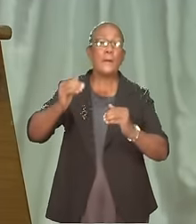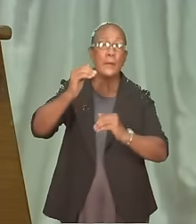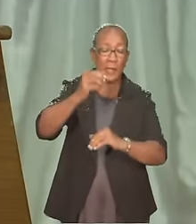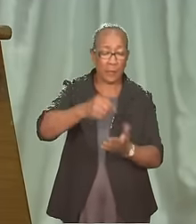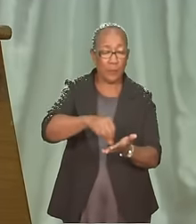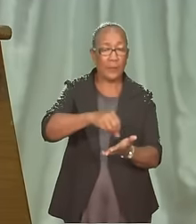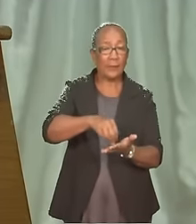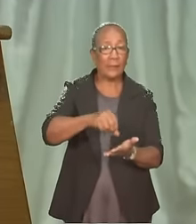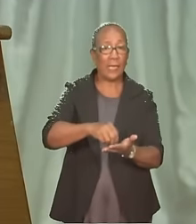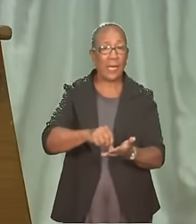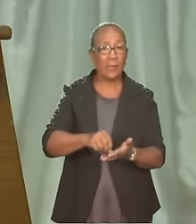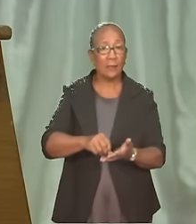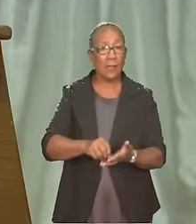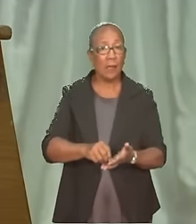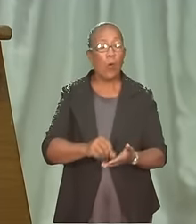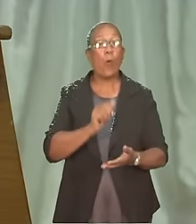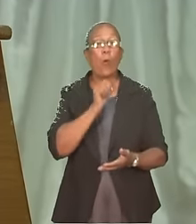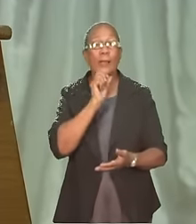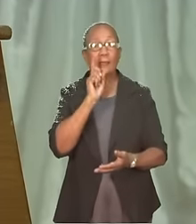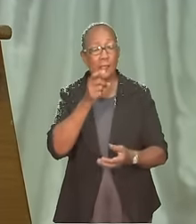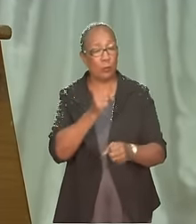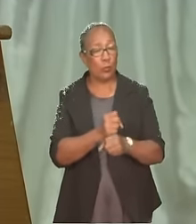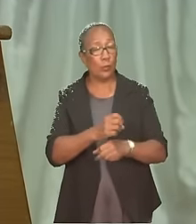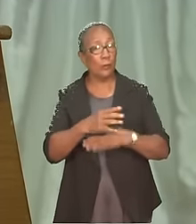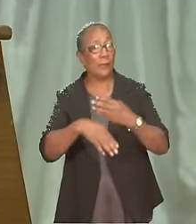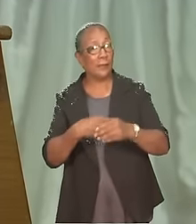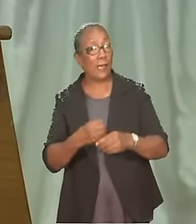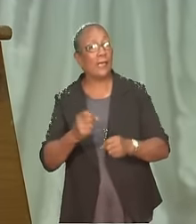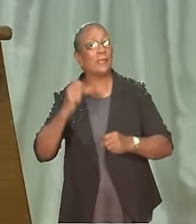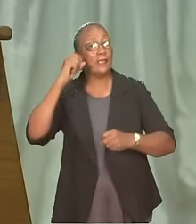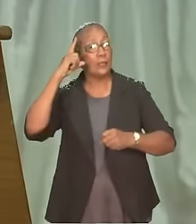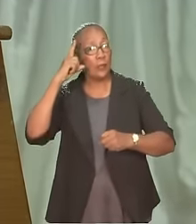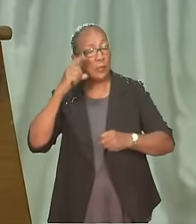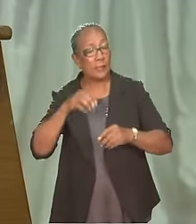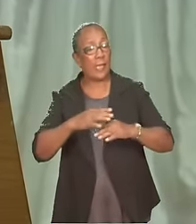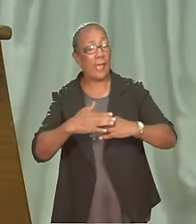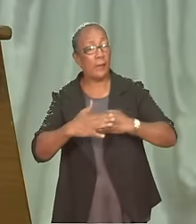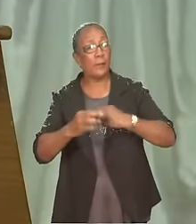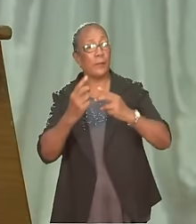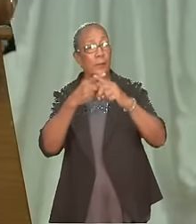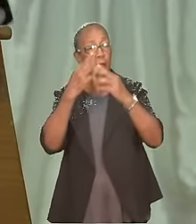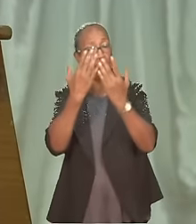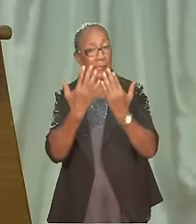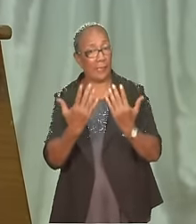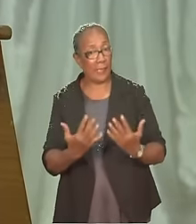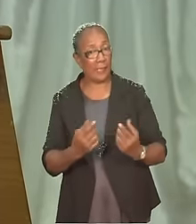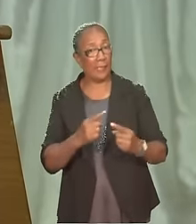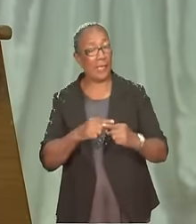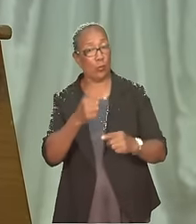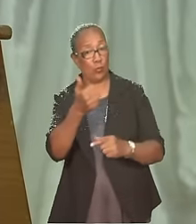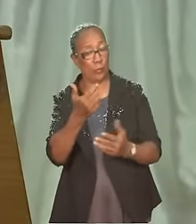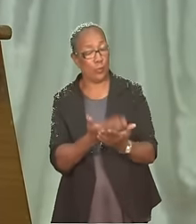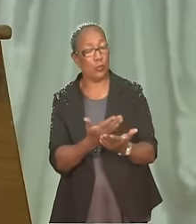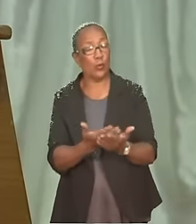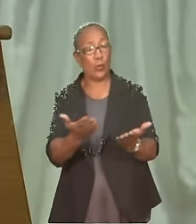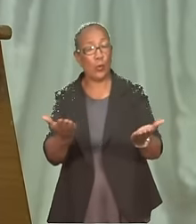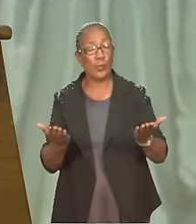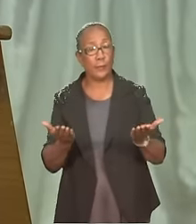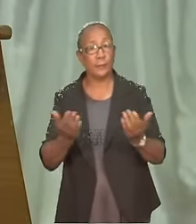dan zoals eerder door deskundigen berekend en aan de regering gepresenteerd en goedgekeurd door de regering.